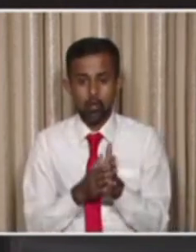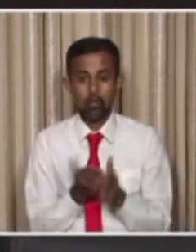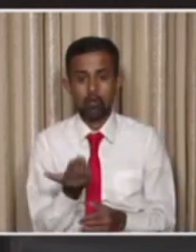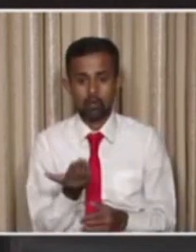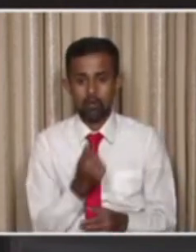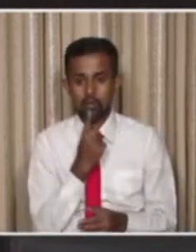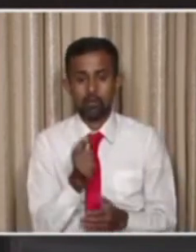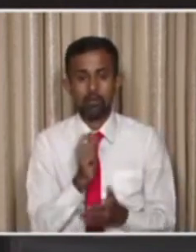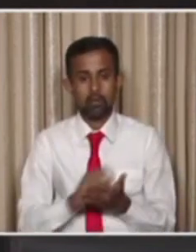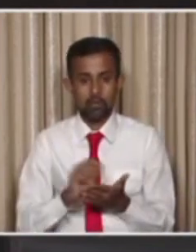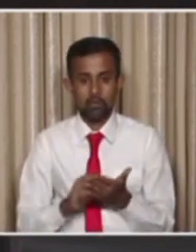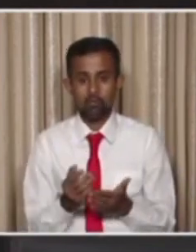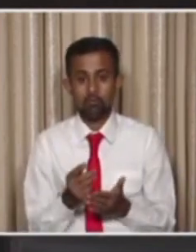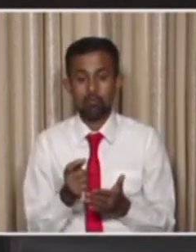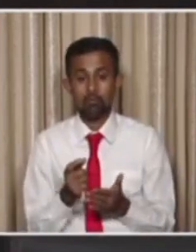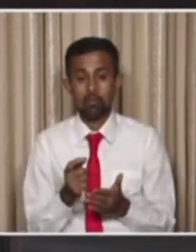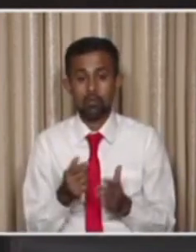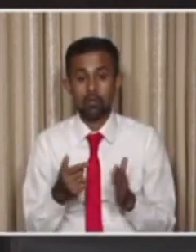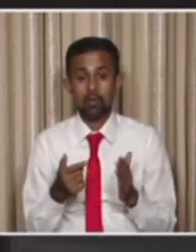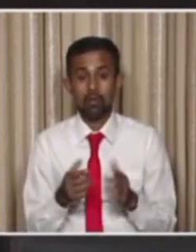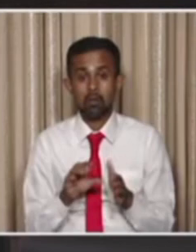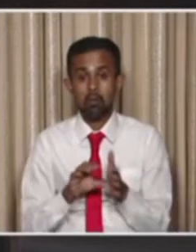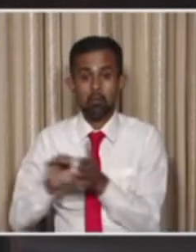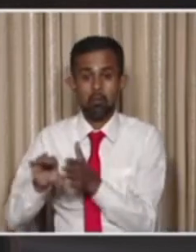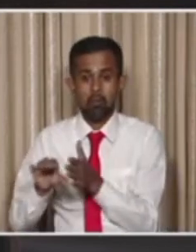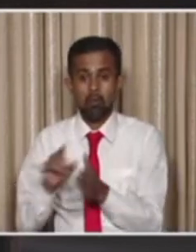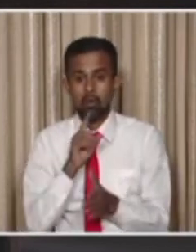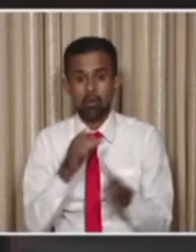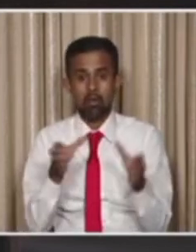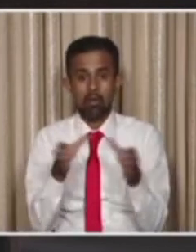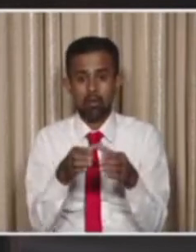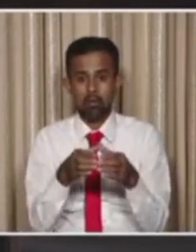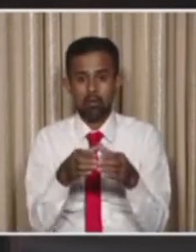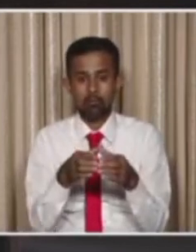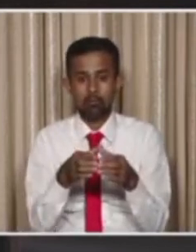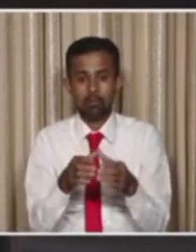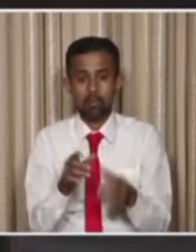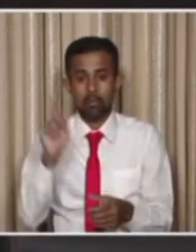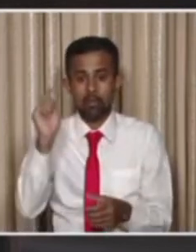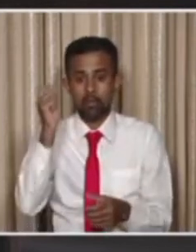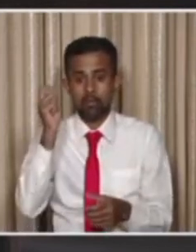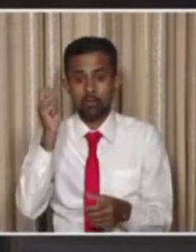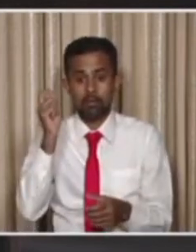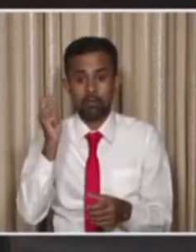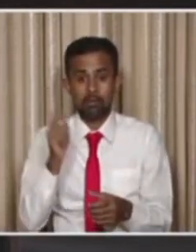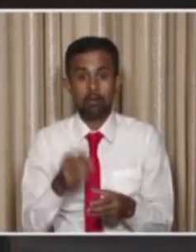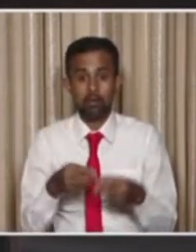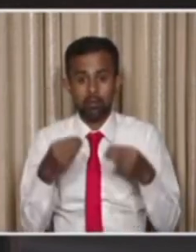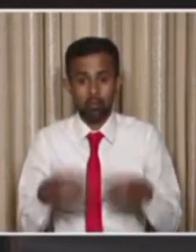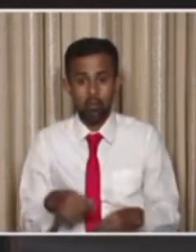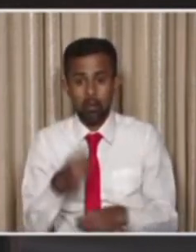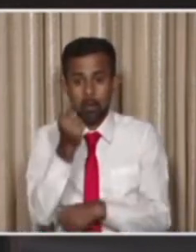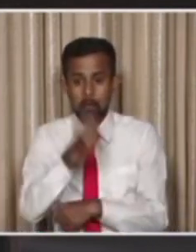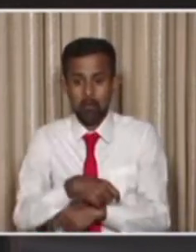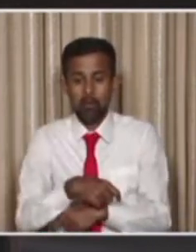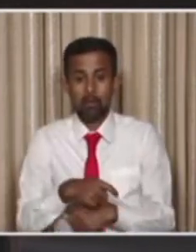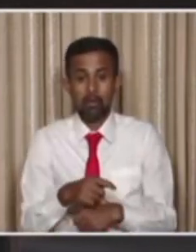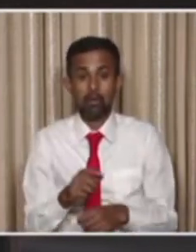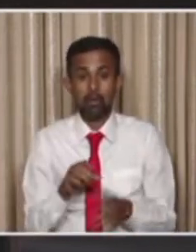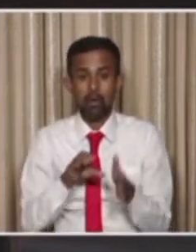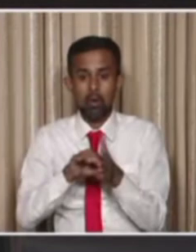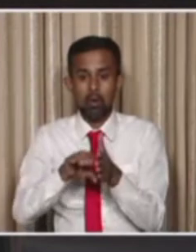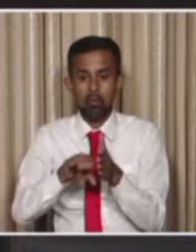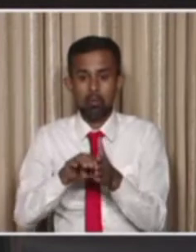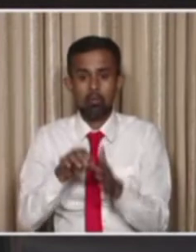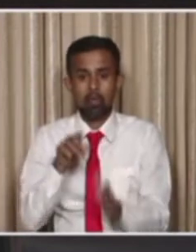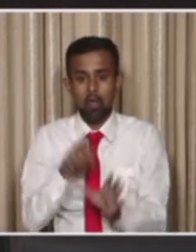ඔබතුමාගෙන් මම ලිඛිතව. ක්‍රොස් බෙටින් කියන්නේ කණ්ඩාය ඒ කියන්නේ දිනනවට ඔට්ටු අල්ලනවා නෙමෙයි පරාජය සැලසුම් කරලා අල්ලනවා. මේක